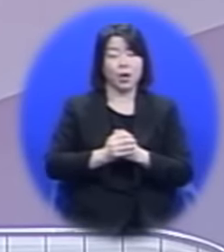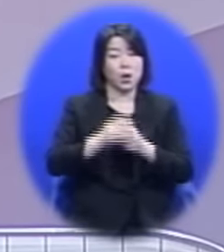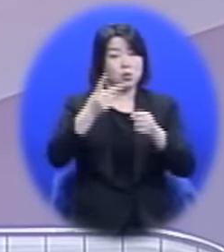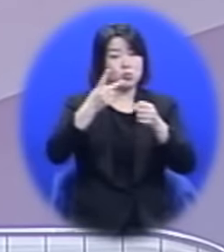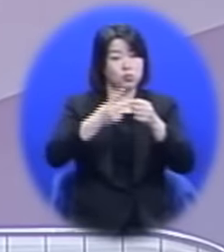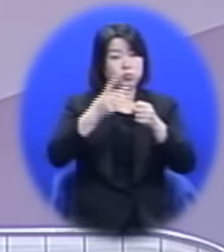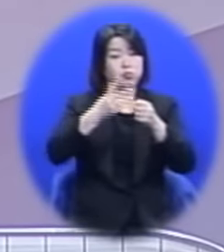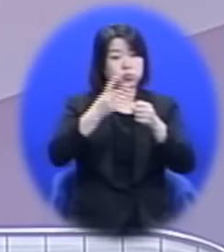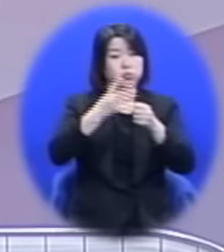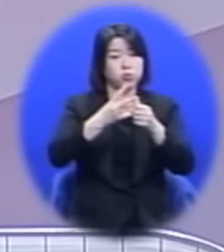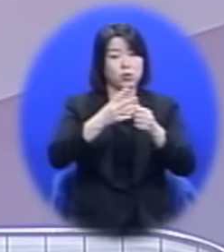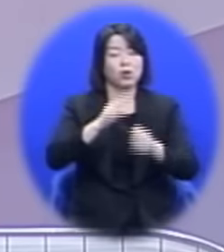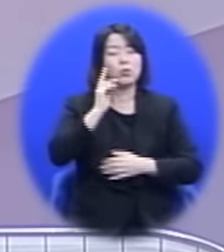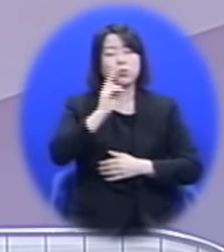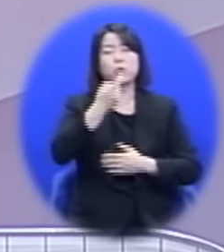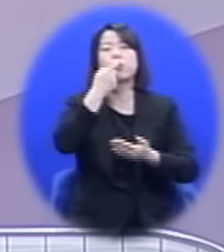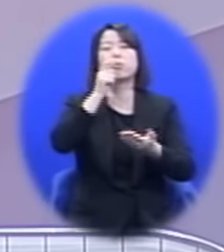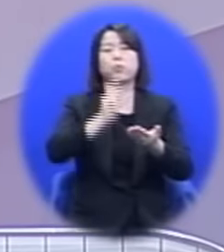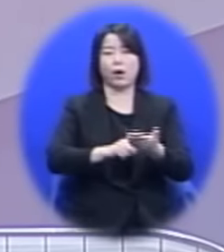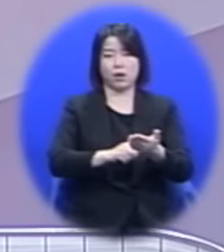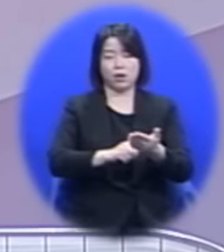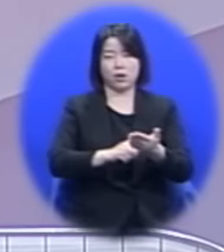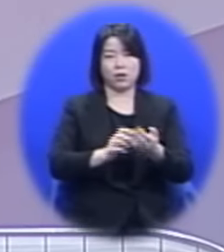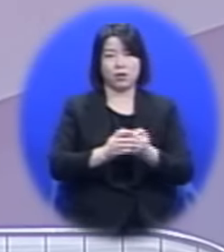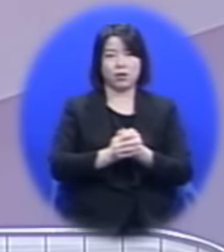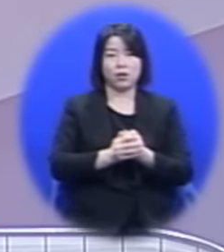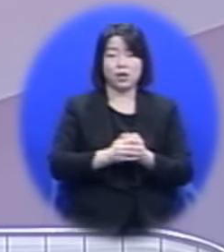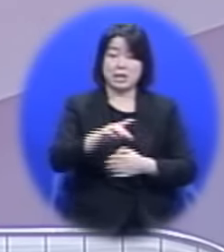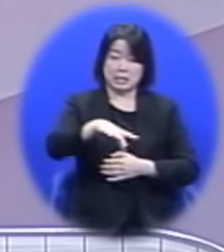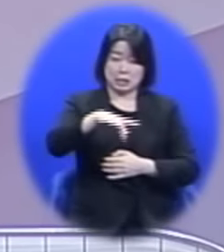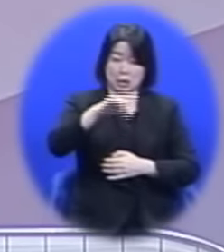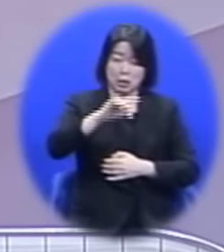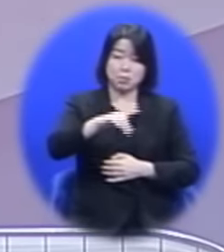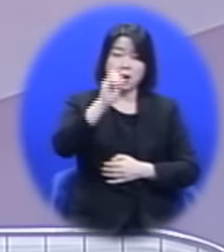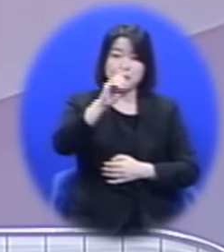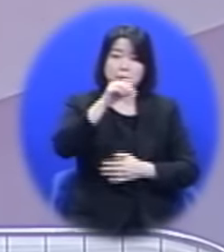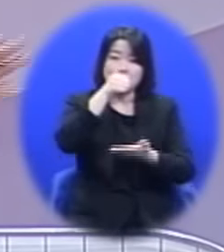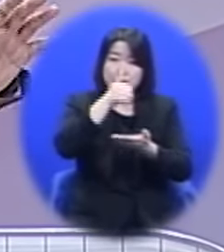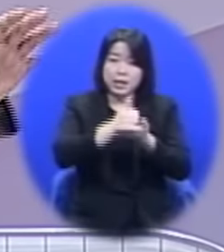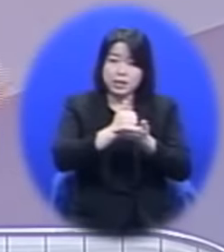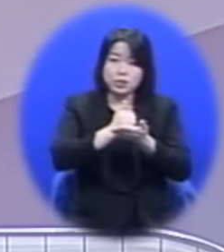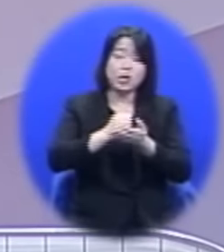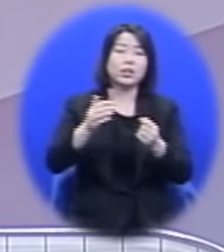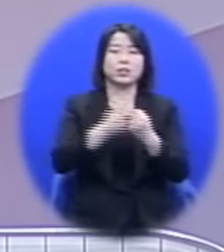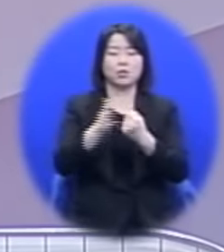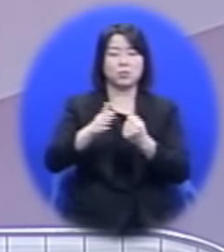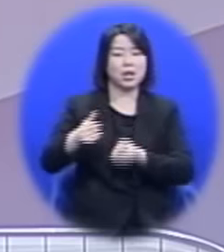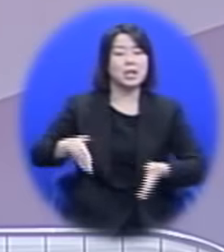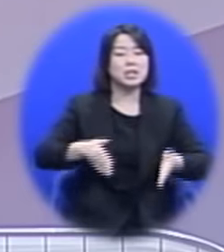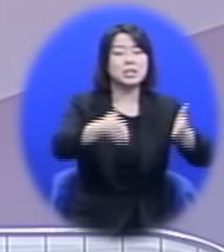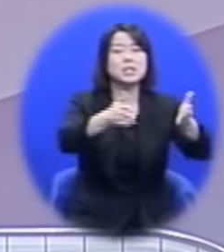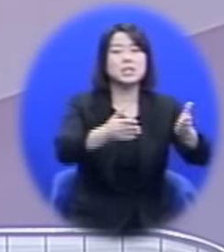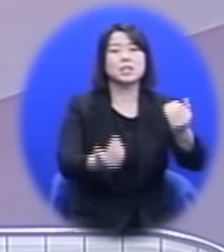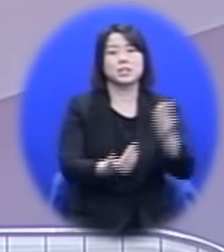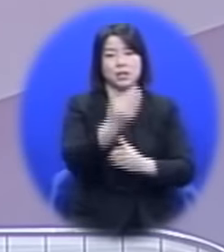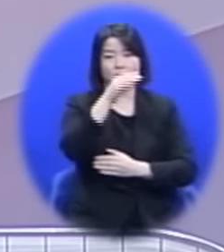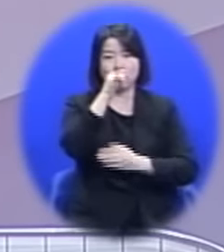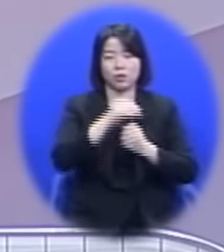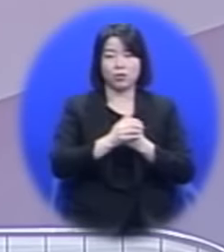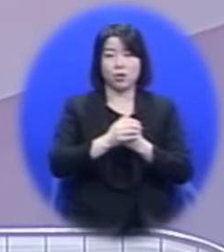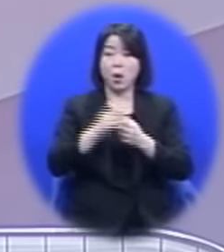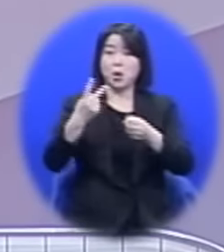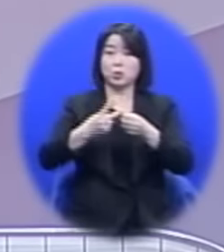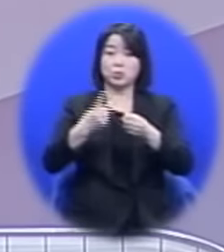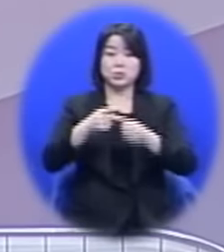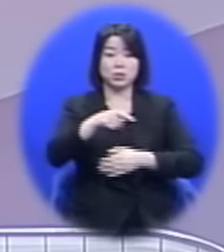번째 짓는 죄는 너무 쉽습니다. 한번 짓는 죄 때문에 길이 생겨버린 거예요. 두